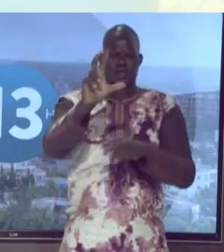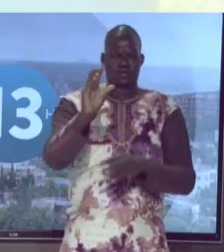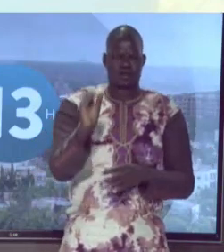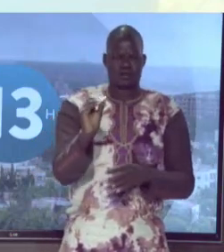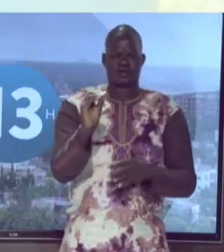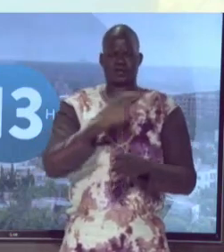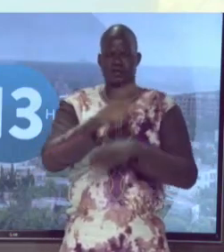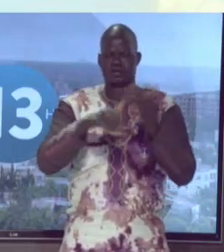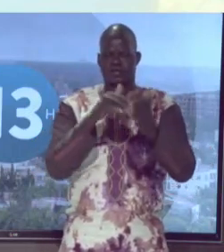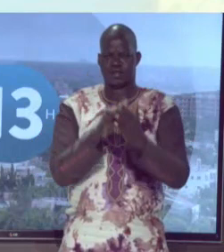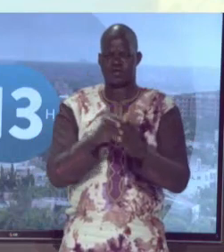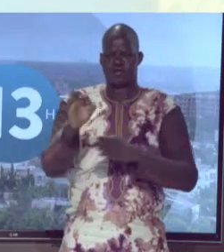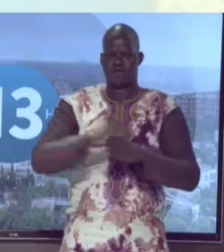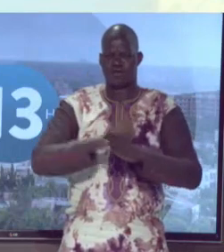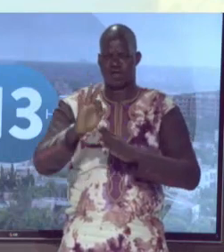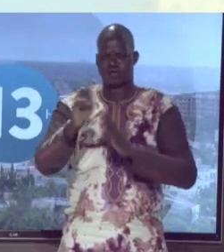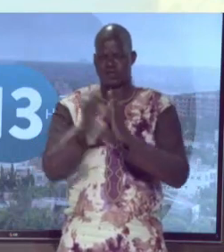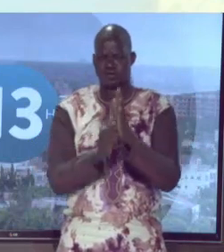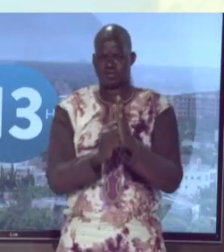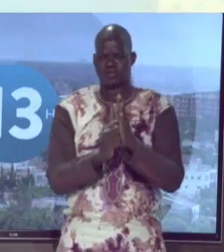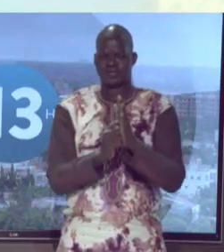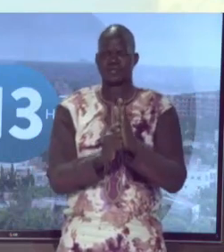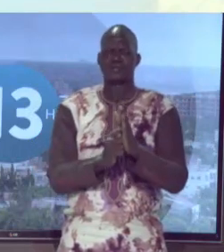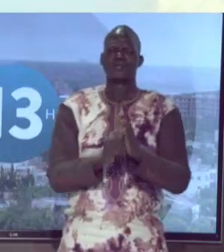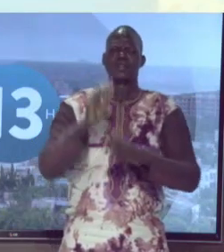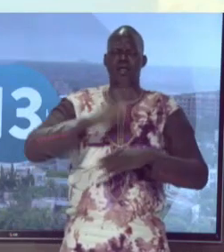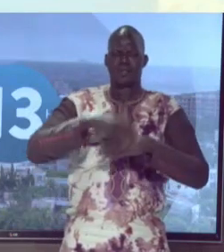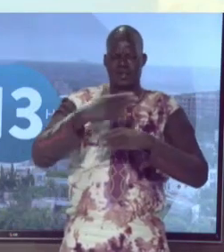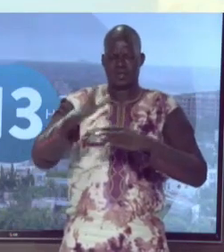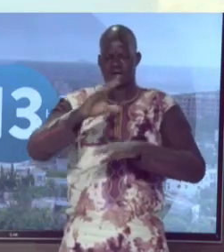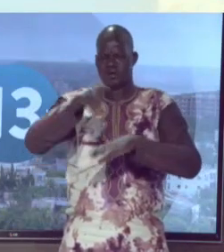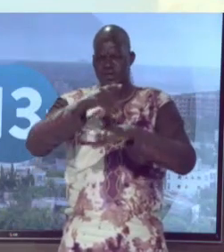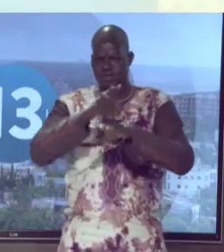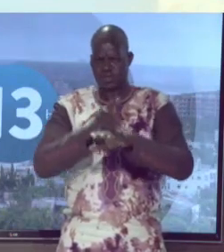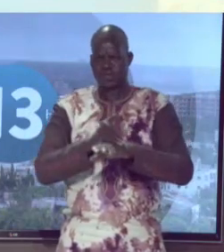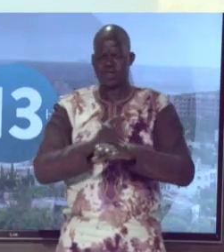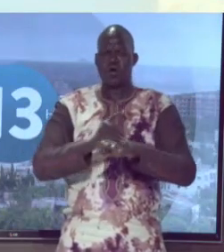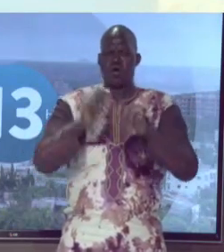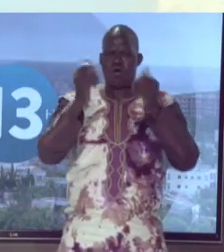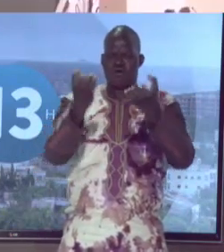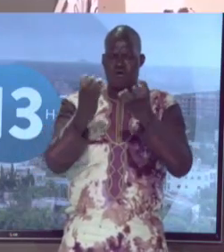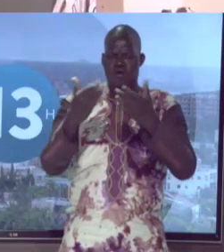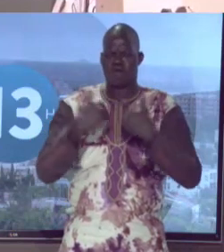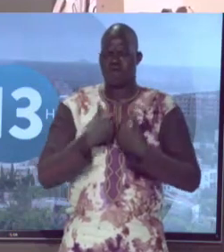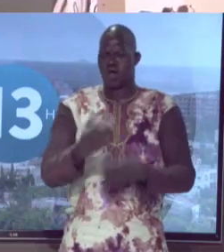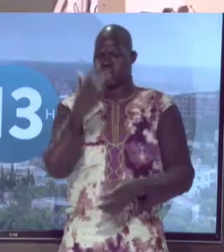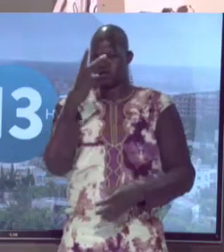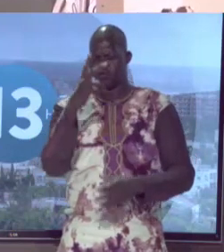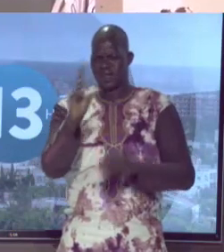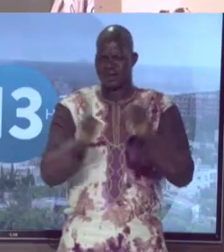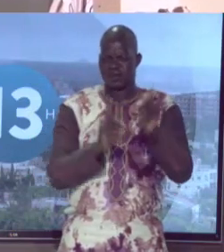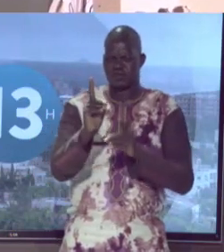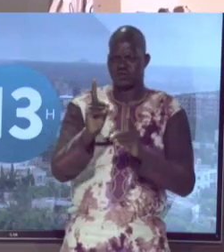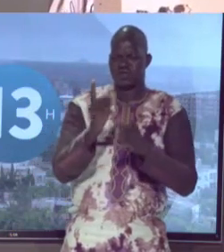de la trentaine de centres. Et en dessous de ce DG, nous avons voulu avoir trois directions interrégionales.